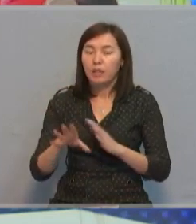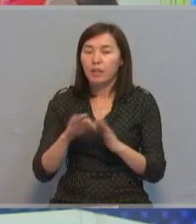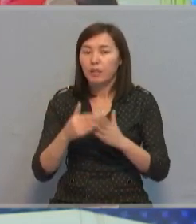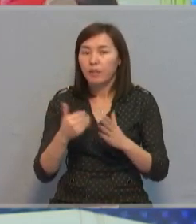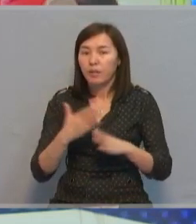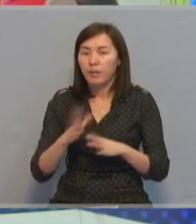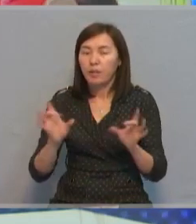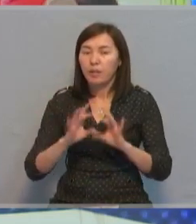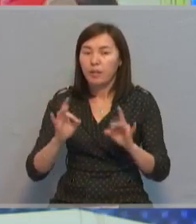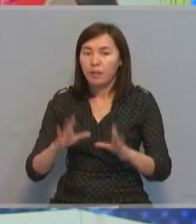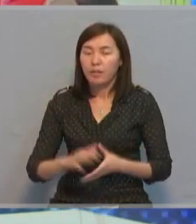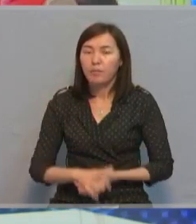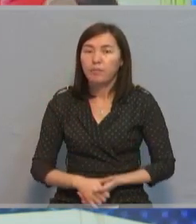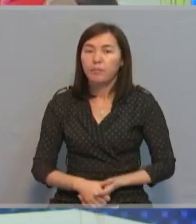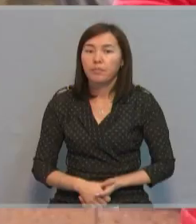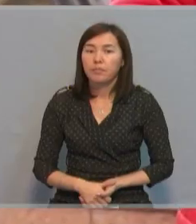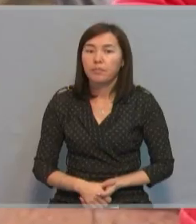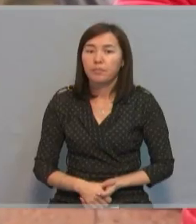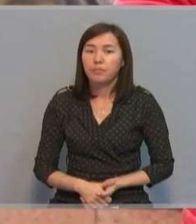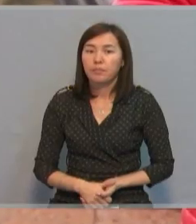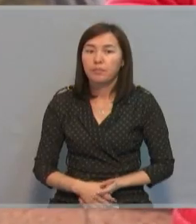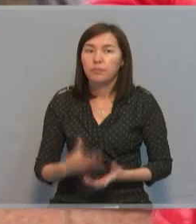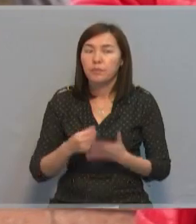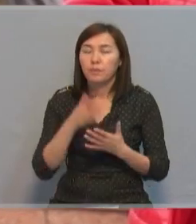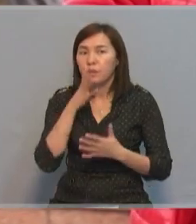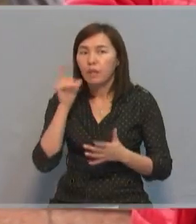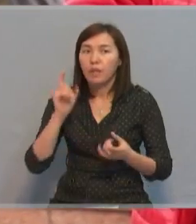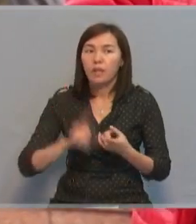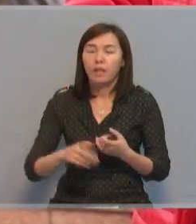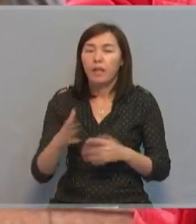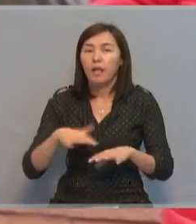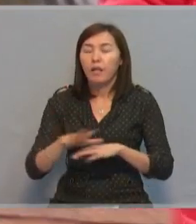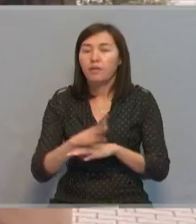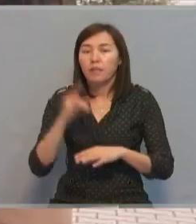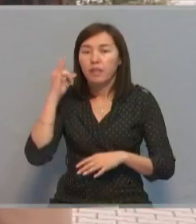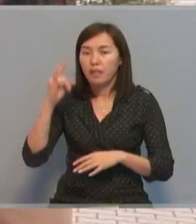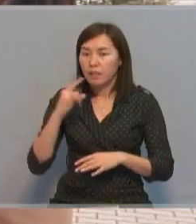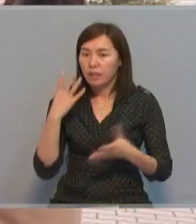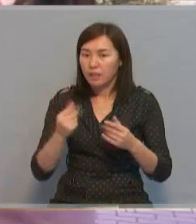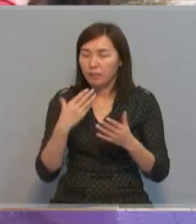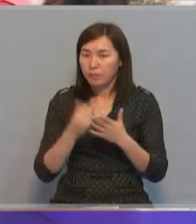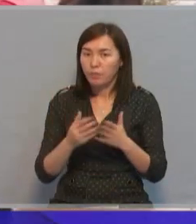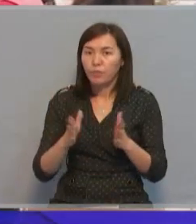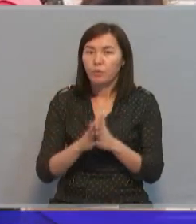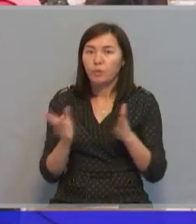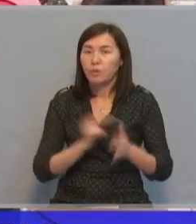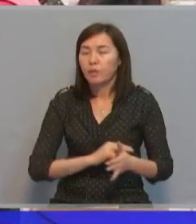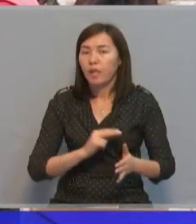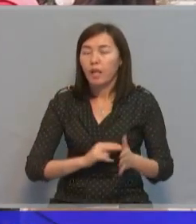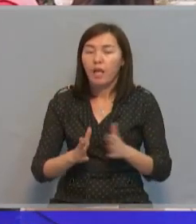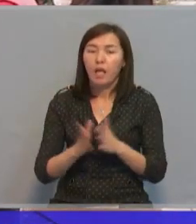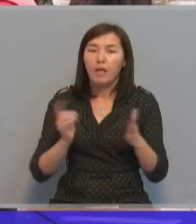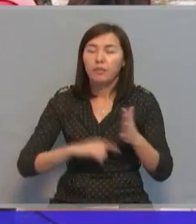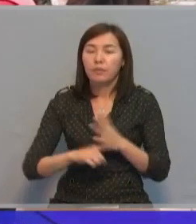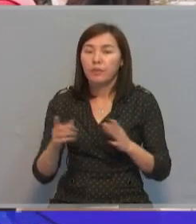предвыборным штабом, расскажет корреспондент. В свое время Коммунистическая народная партия Казахстана взяла на себя благородное дело перед большим